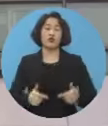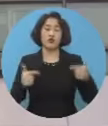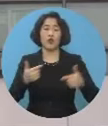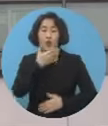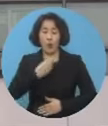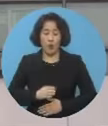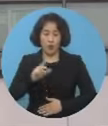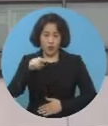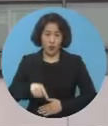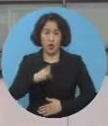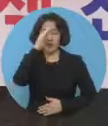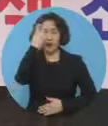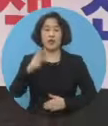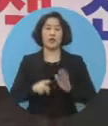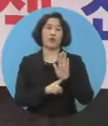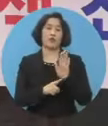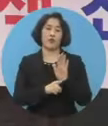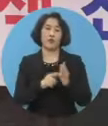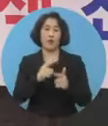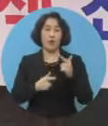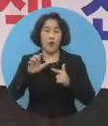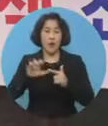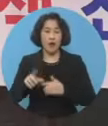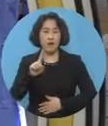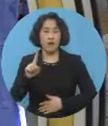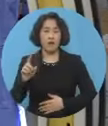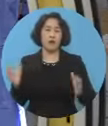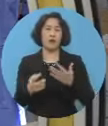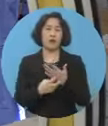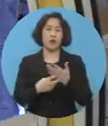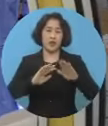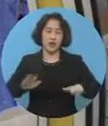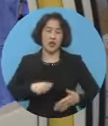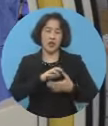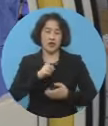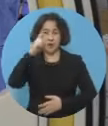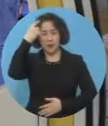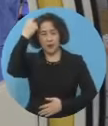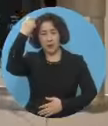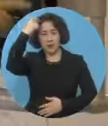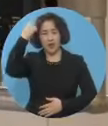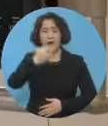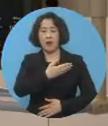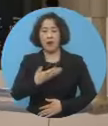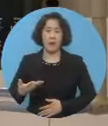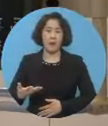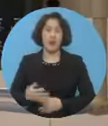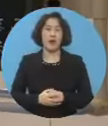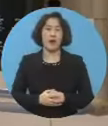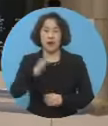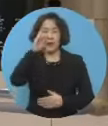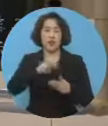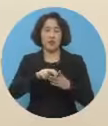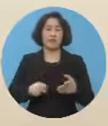보건복지부와 질병관리본부는 목포의 한 종합병원을 전남 힘드 혈관질환 센터 로 지정했습니다